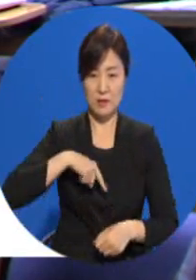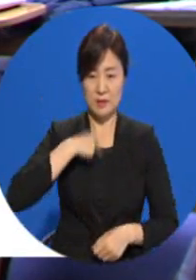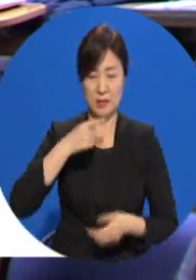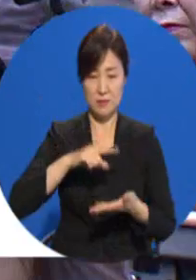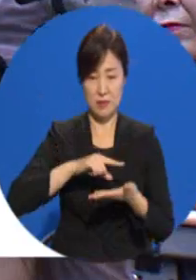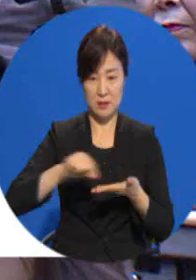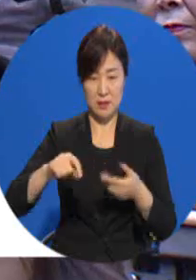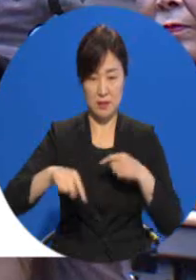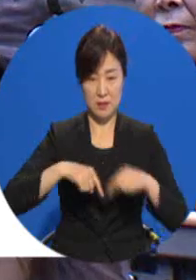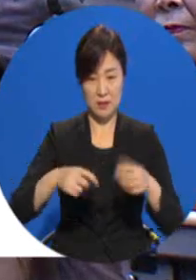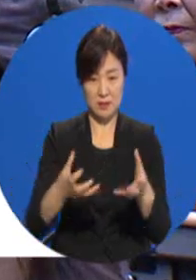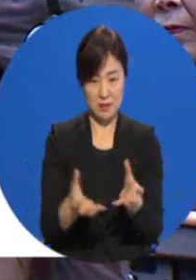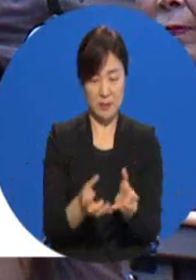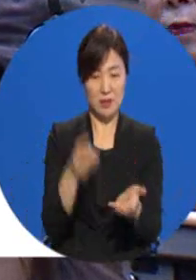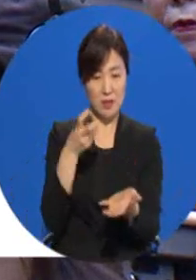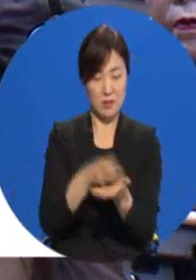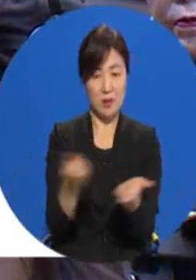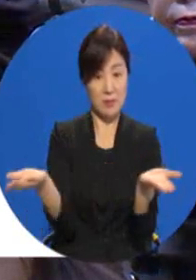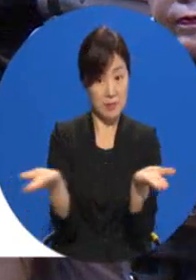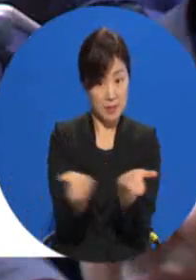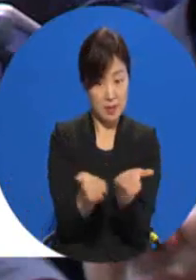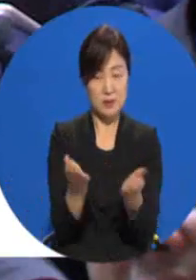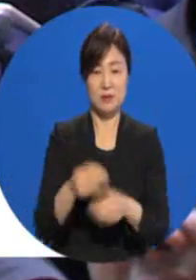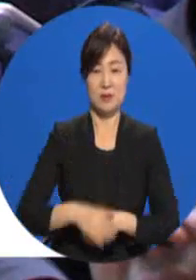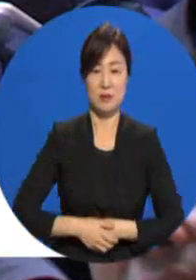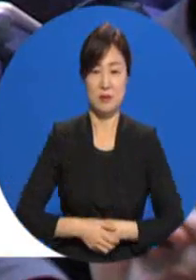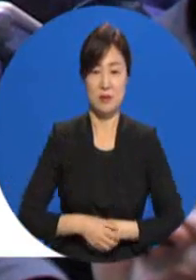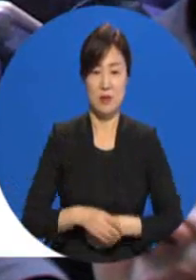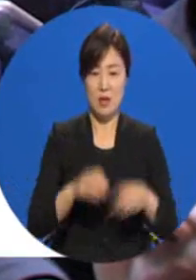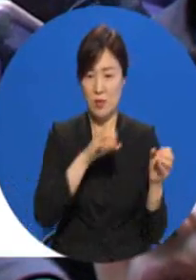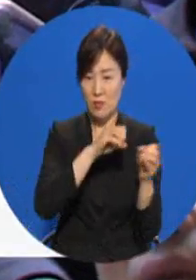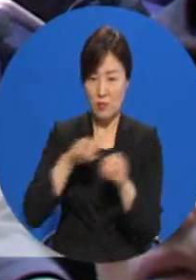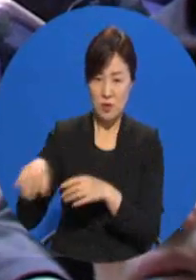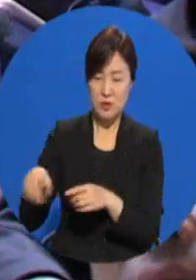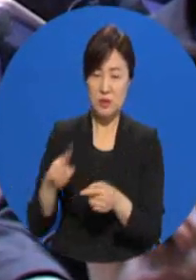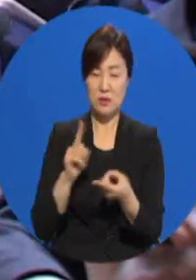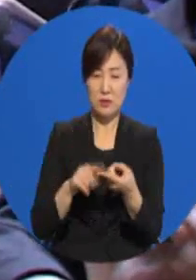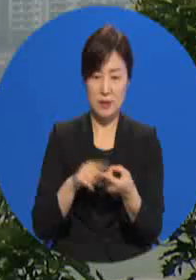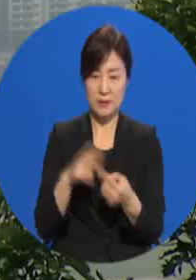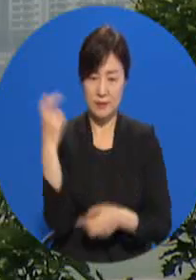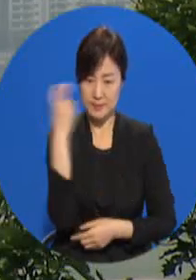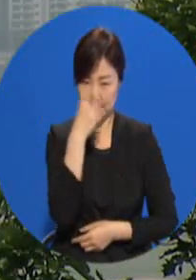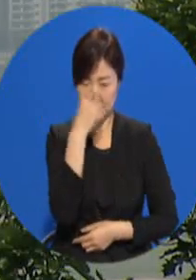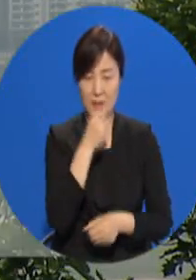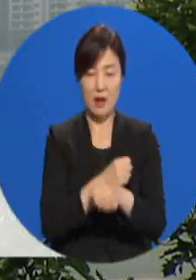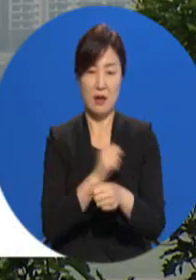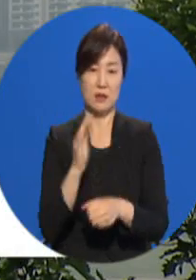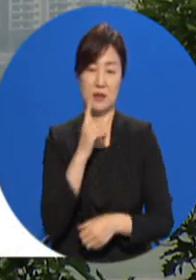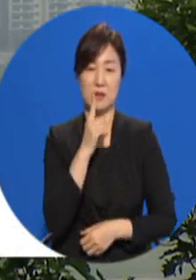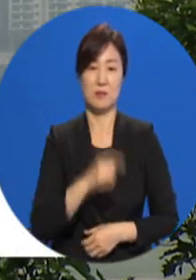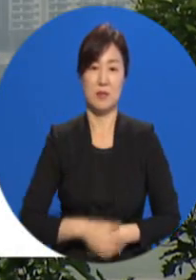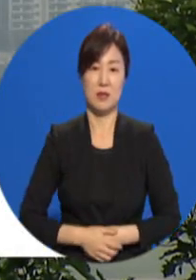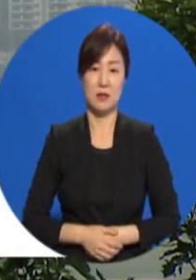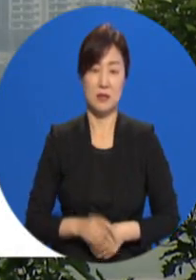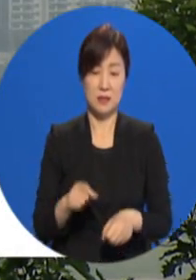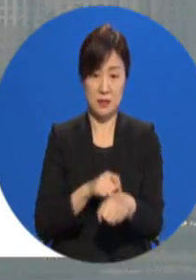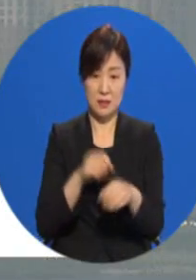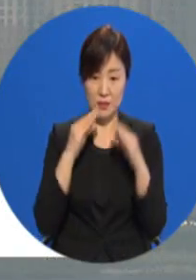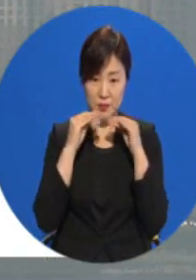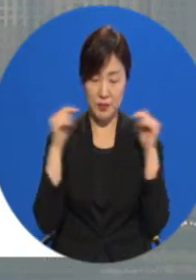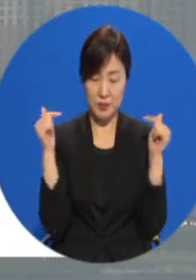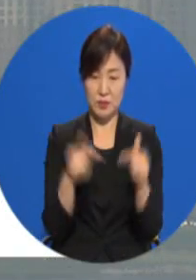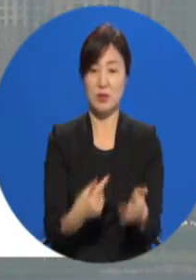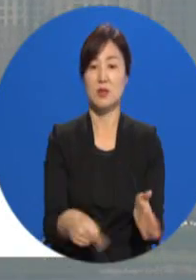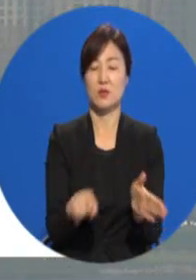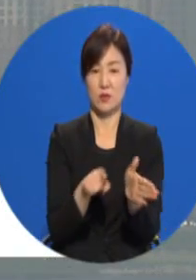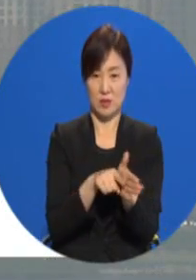환경 관련 조례를 제정해 미세먼지 배출량을 철저히 규제해야 한다고 밝혔습니다. 특히 미세먼지 감축을 위해서는